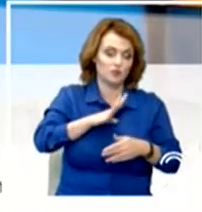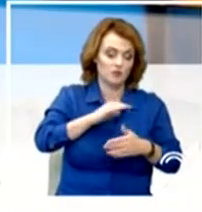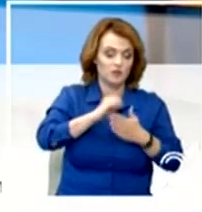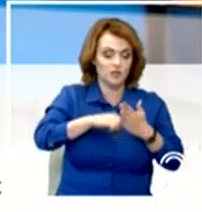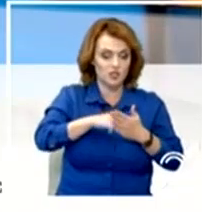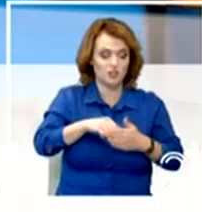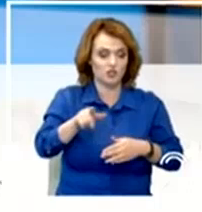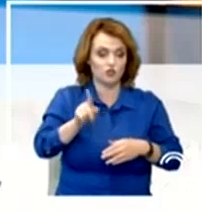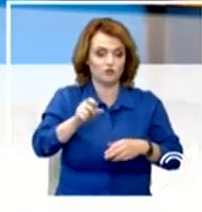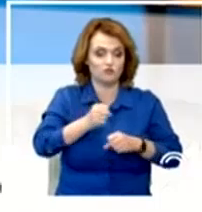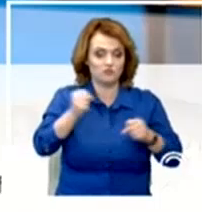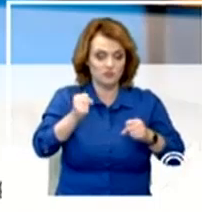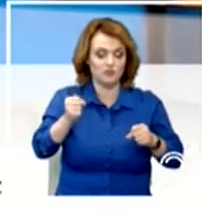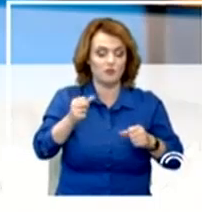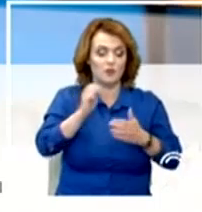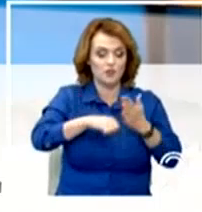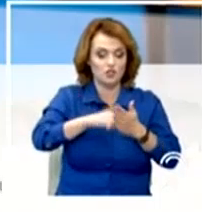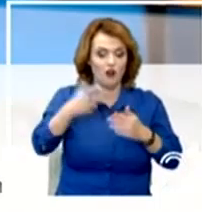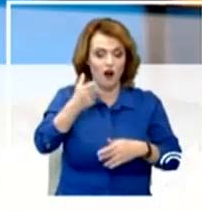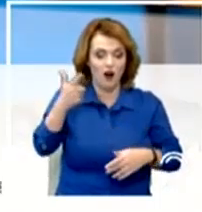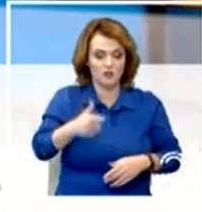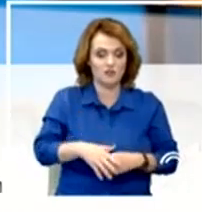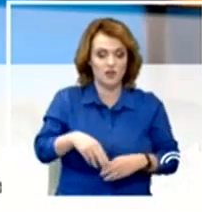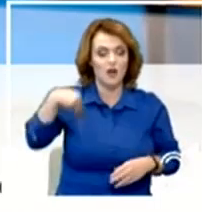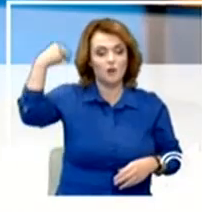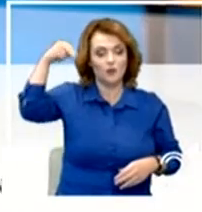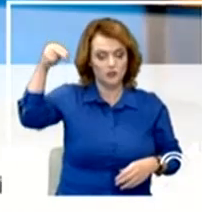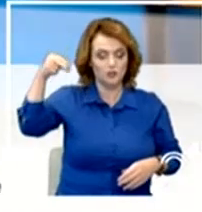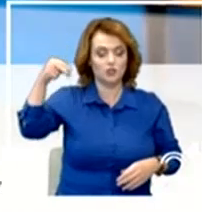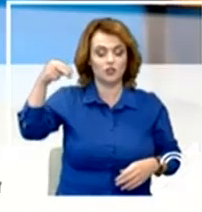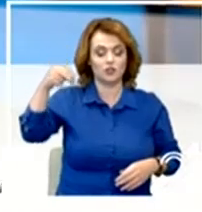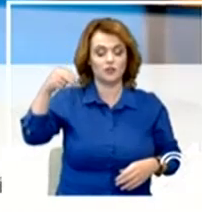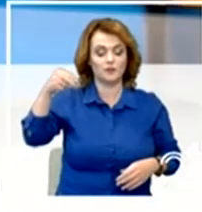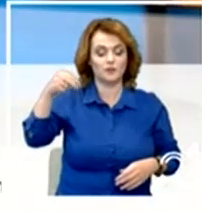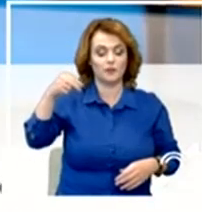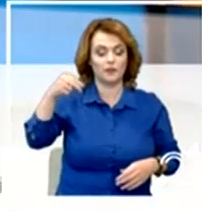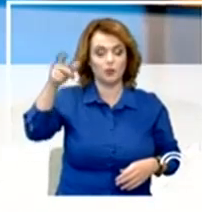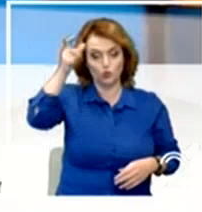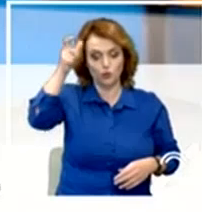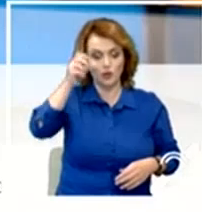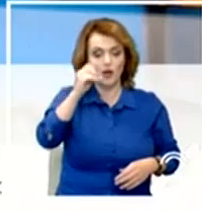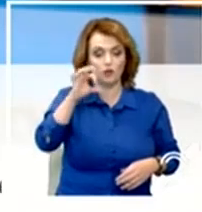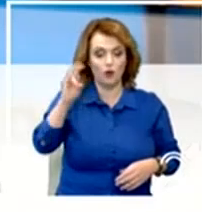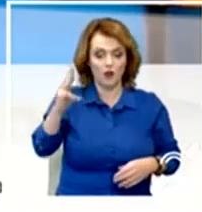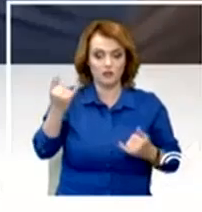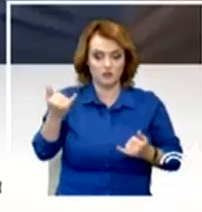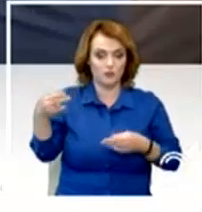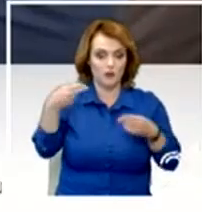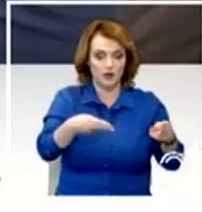ar fi fost vorba despre o scurgere de gaze. Președintele turc, Recep Tayyip Erdogan, a mers astăzi la fața